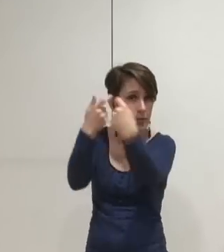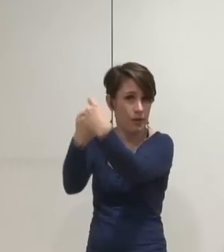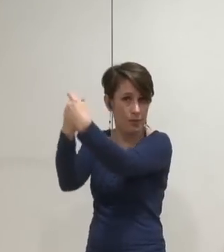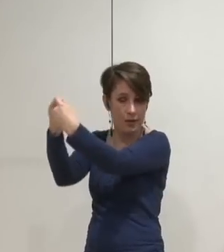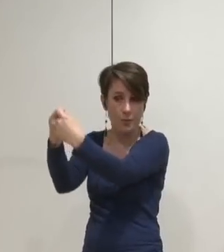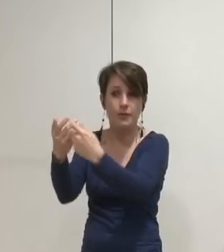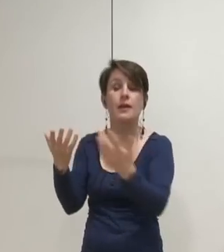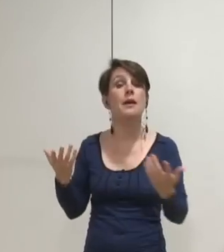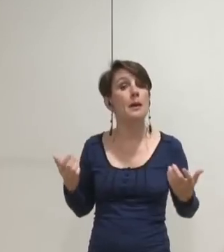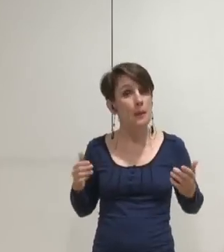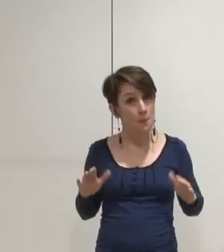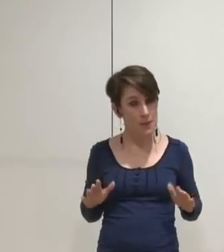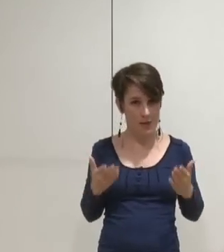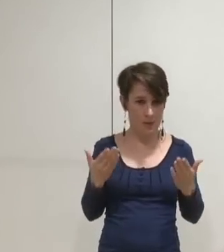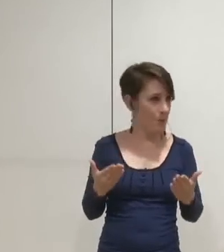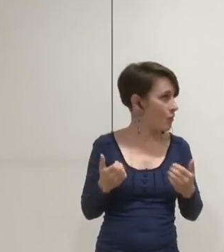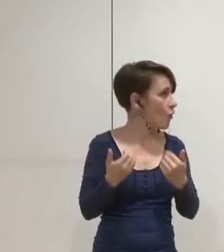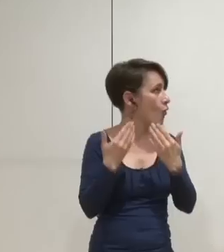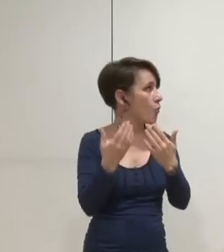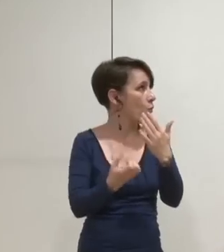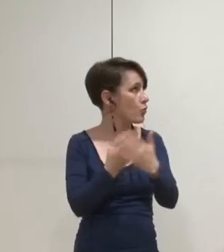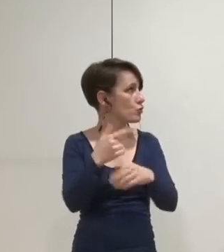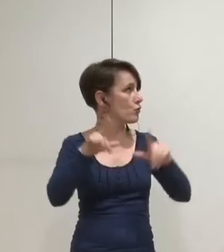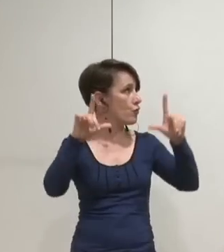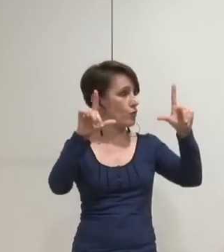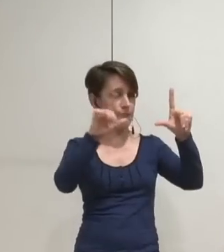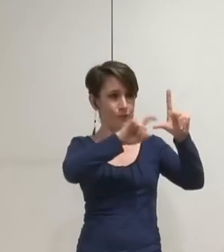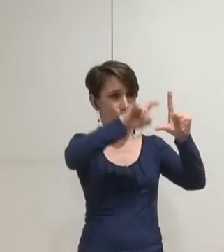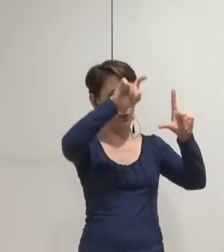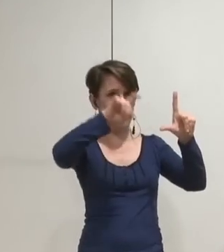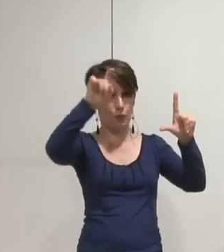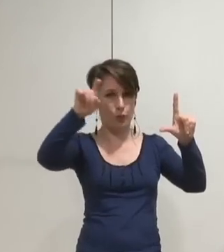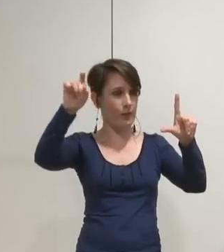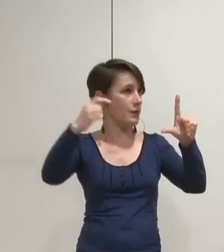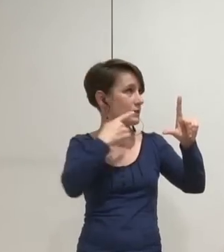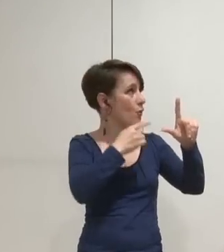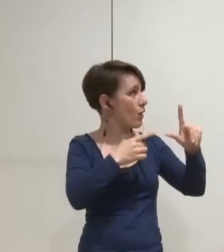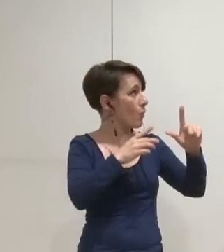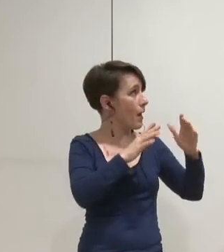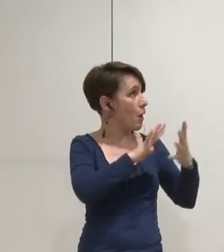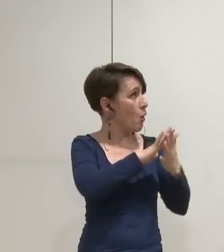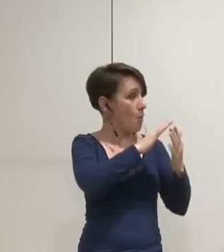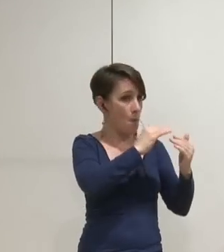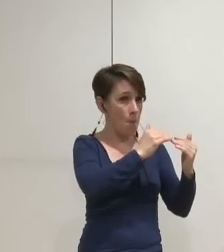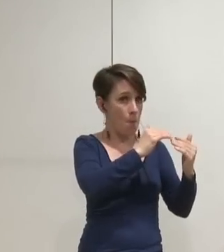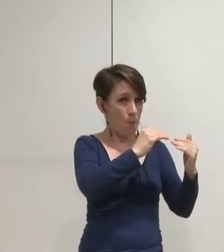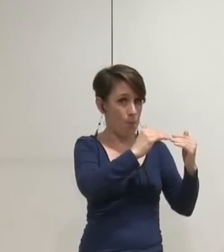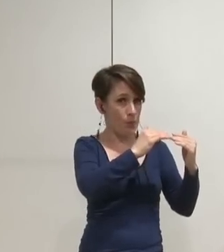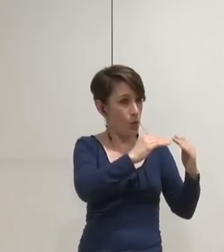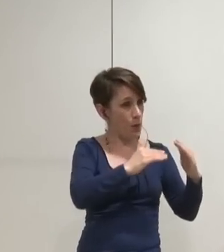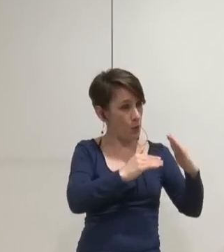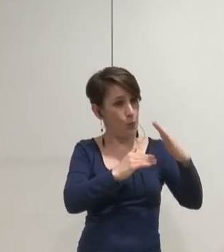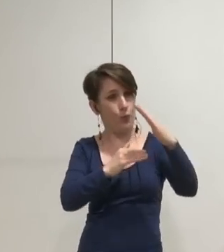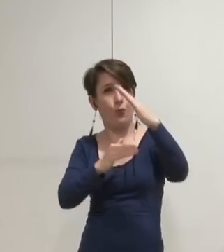proposons et c'est pour ça que cette hausse participe au bclier social c'est de renforcer la progressivité et vous voyez que les trois